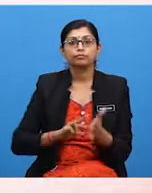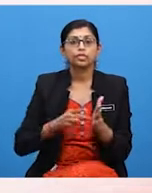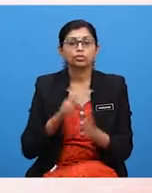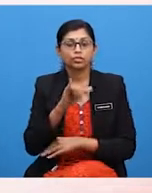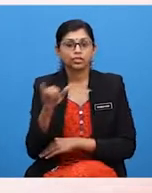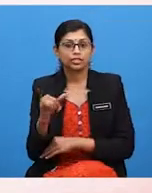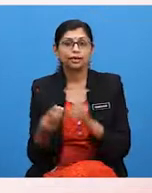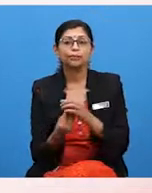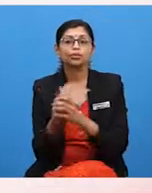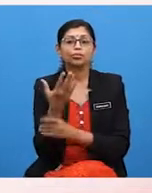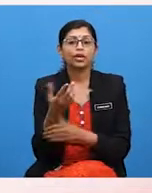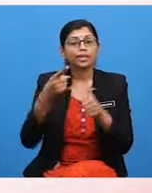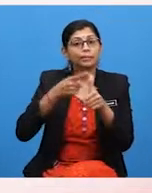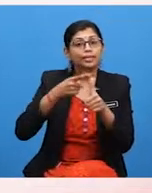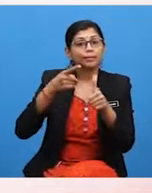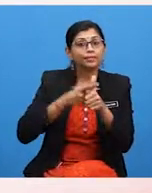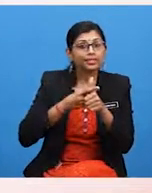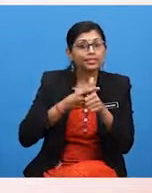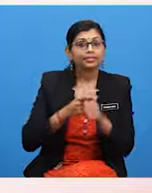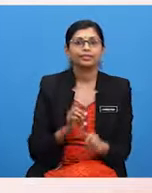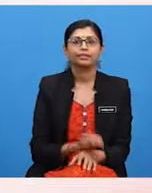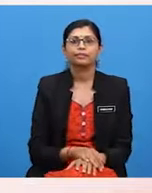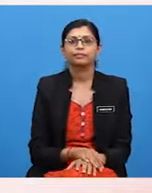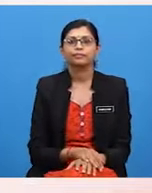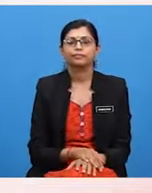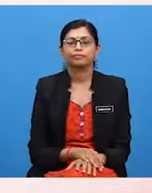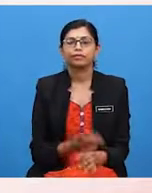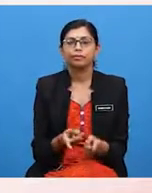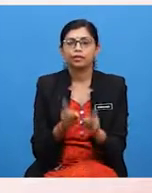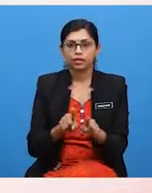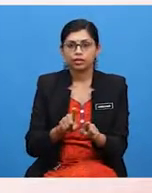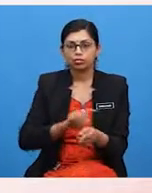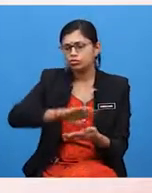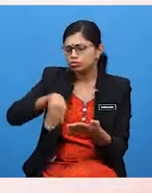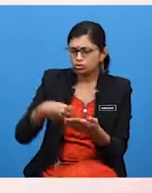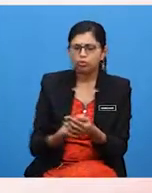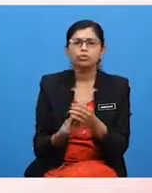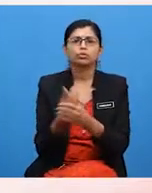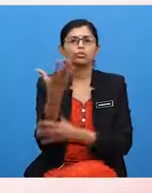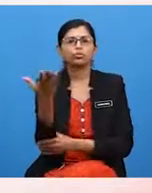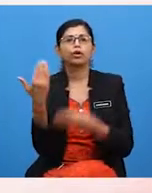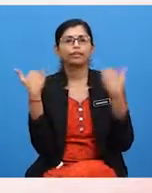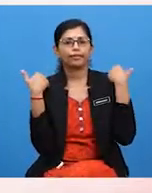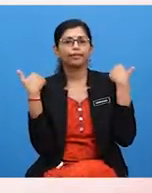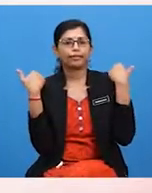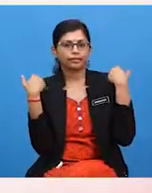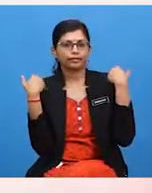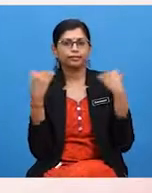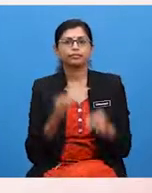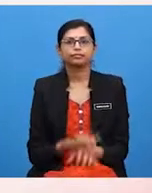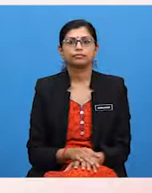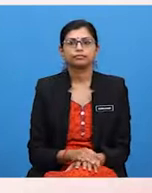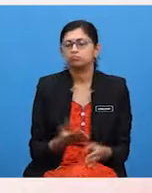yang pertama pada tumbuhan. Pertumbuhan primer berlaku pada semua